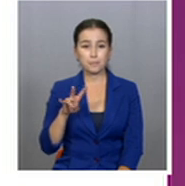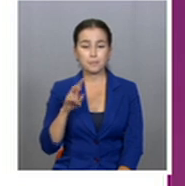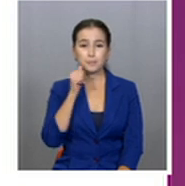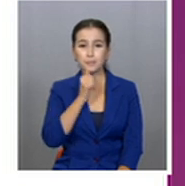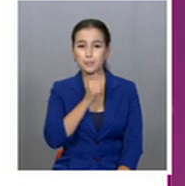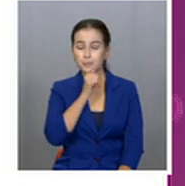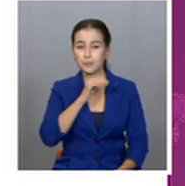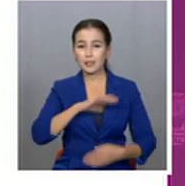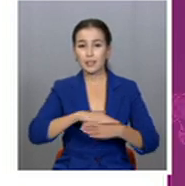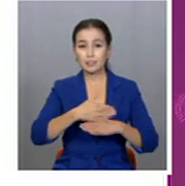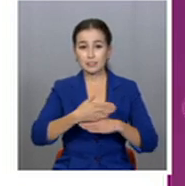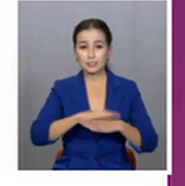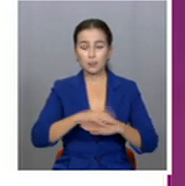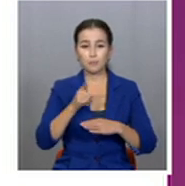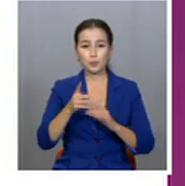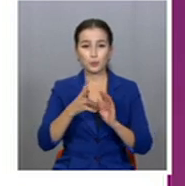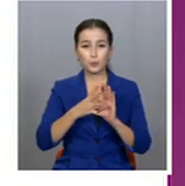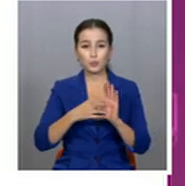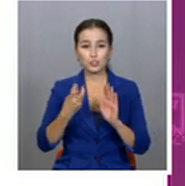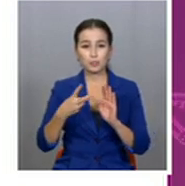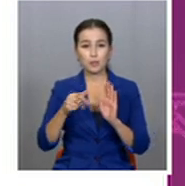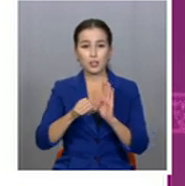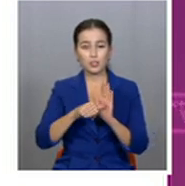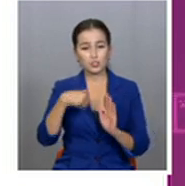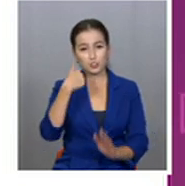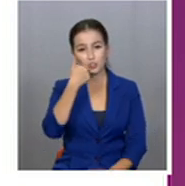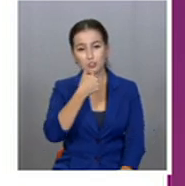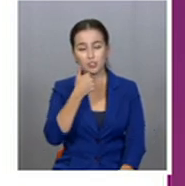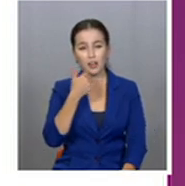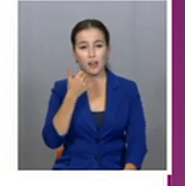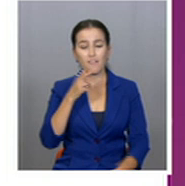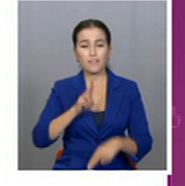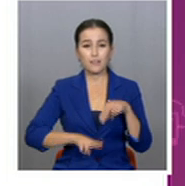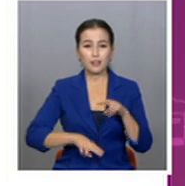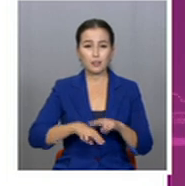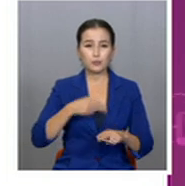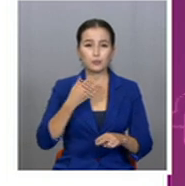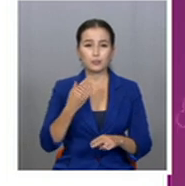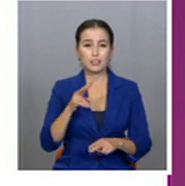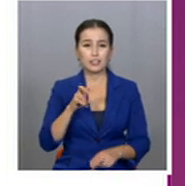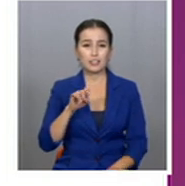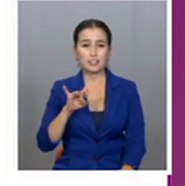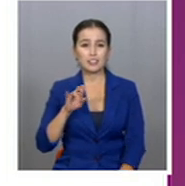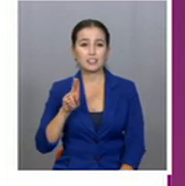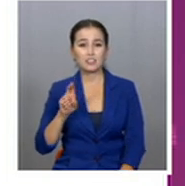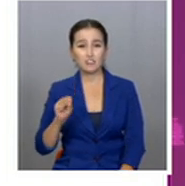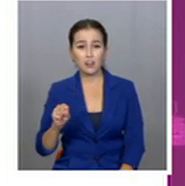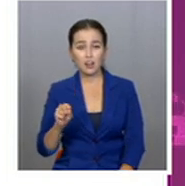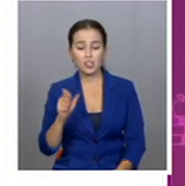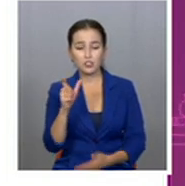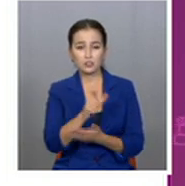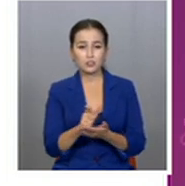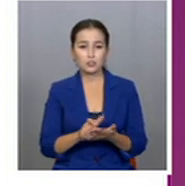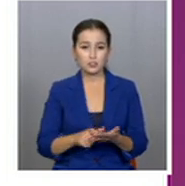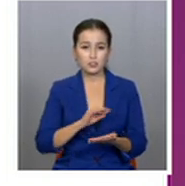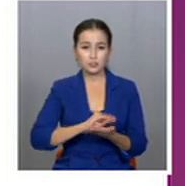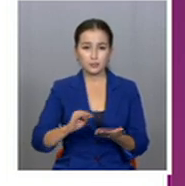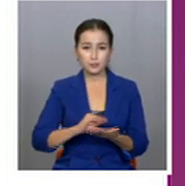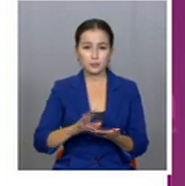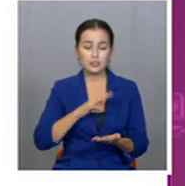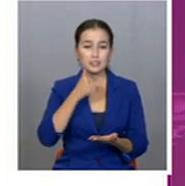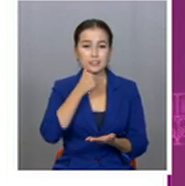өлеңі 1926 жылы көңілкей лирикасына жазылған шығарма. Ақын адамның сыр